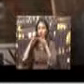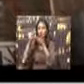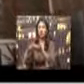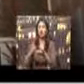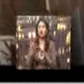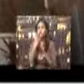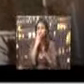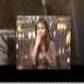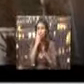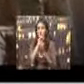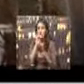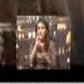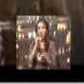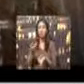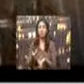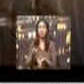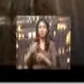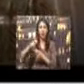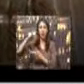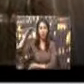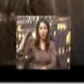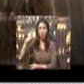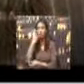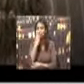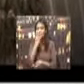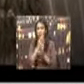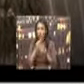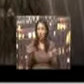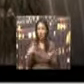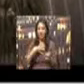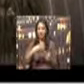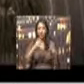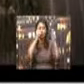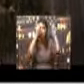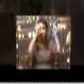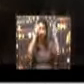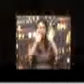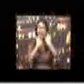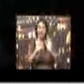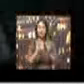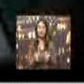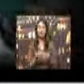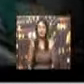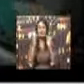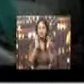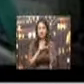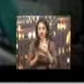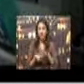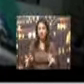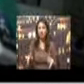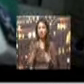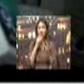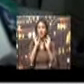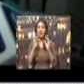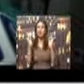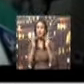مش اكتر. من الاساس مطلوب لها عمليه قبل الكيماوي وقبل الحاجات دي، فعشان ما فيش مكان في العنايه وما فيش اجهزه ليها، عشان طفله